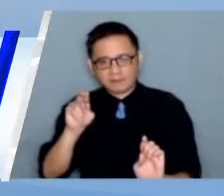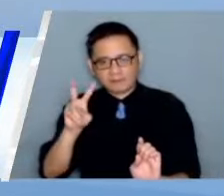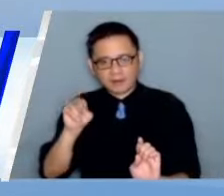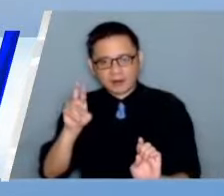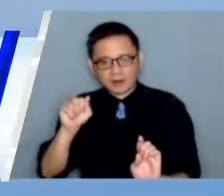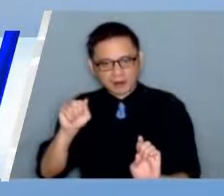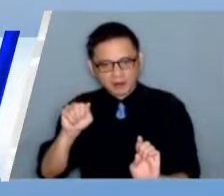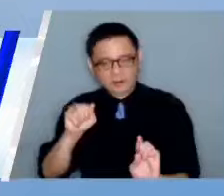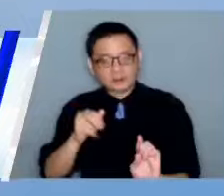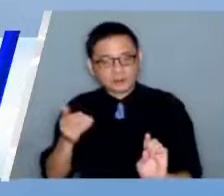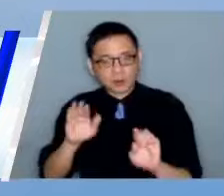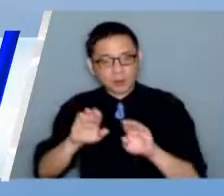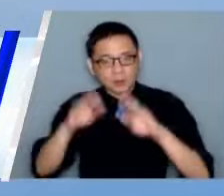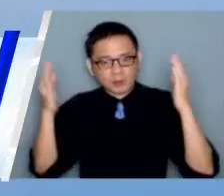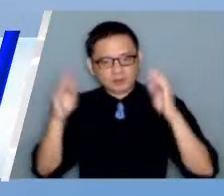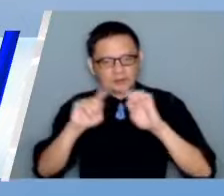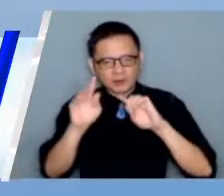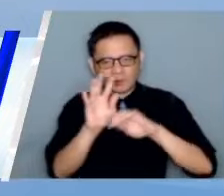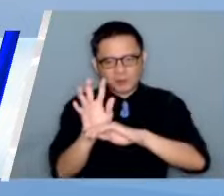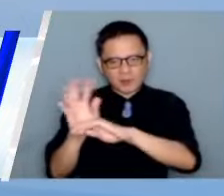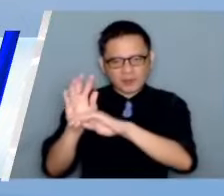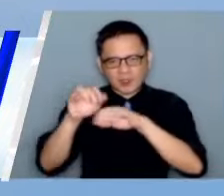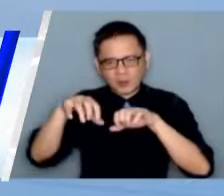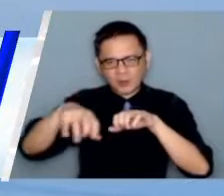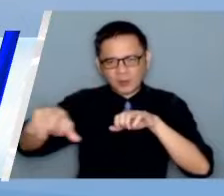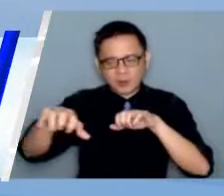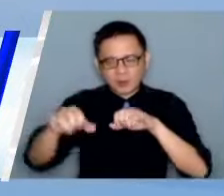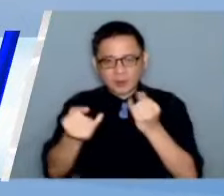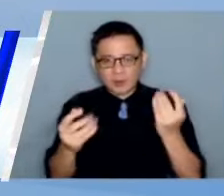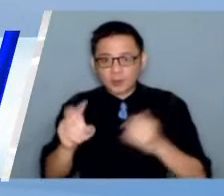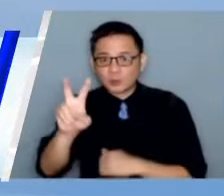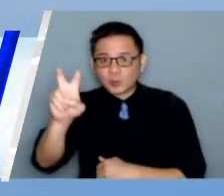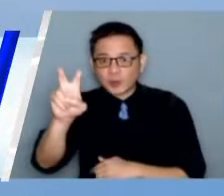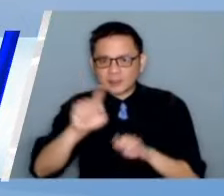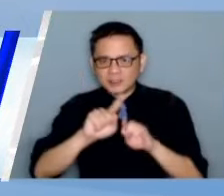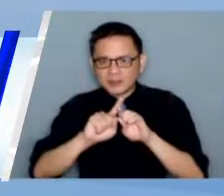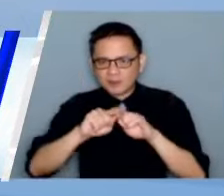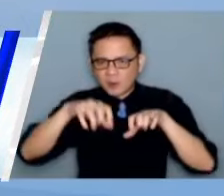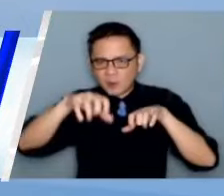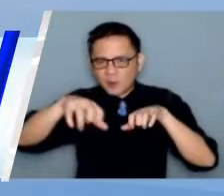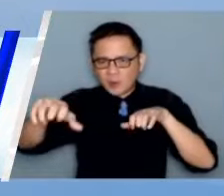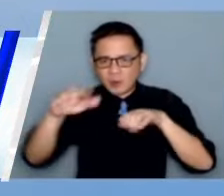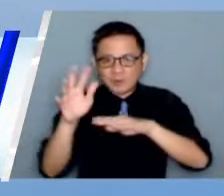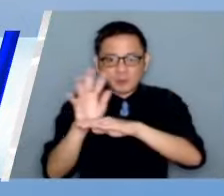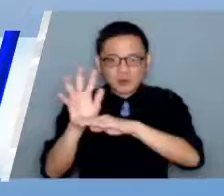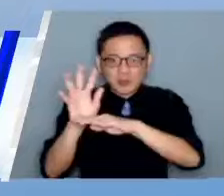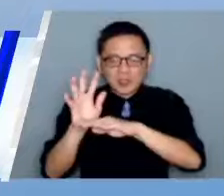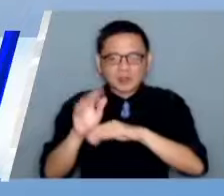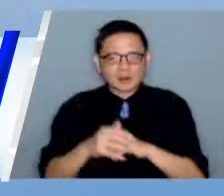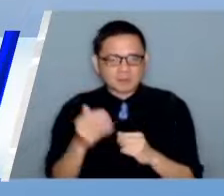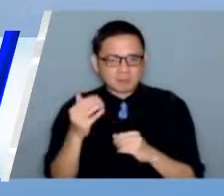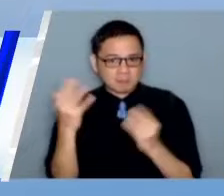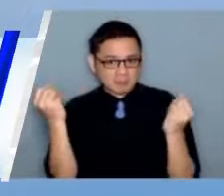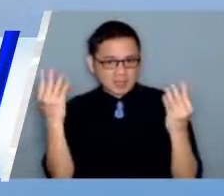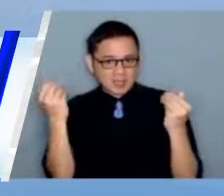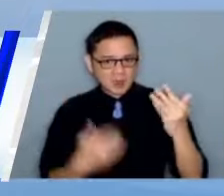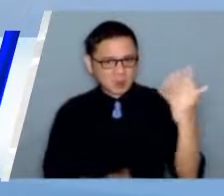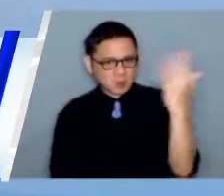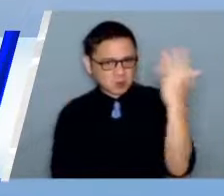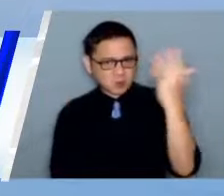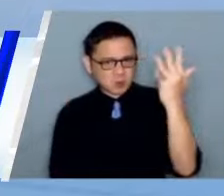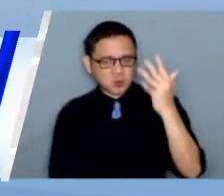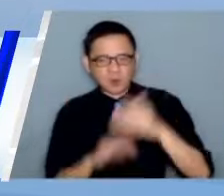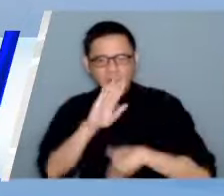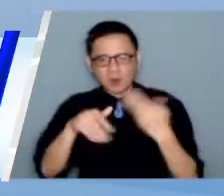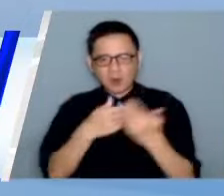mga sinehan. Sa nearly 200 cinemas, maraming screenings ng pelikula ang sold out.